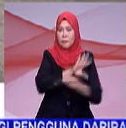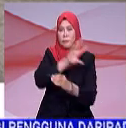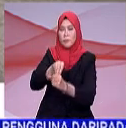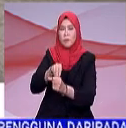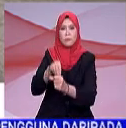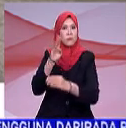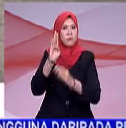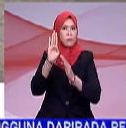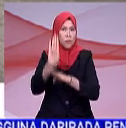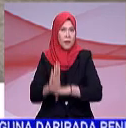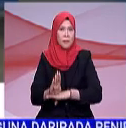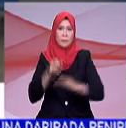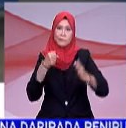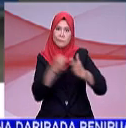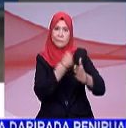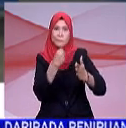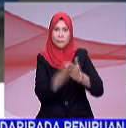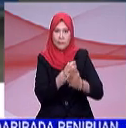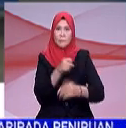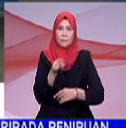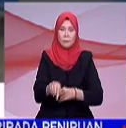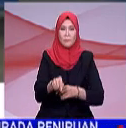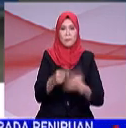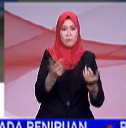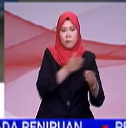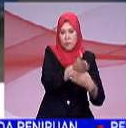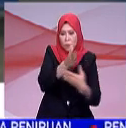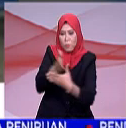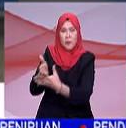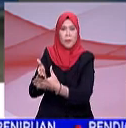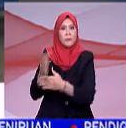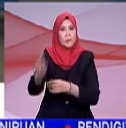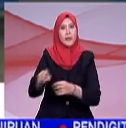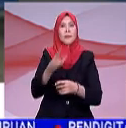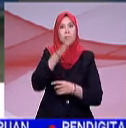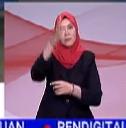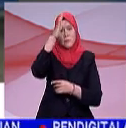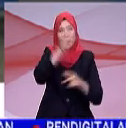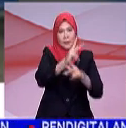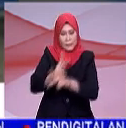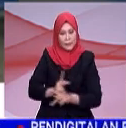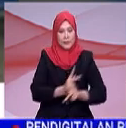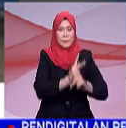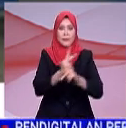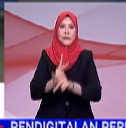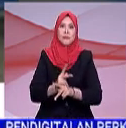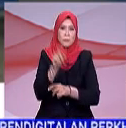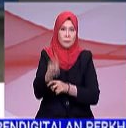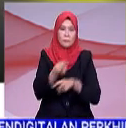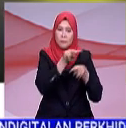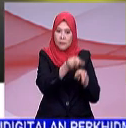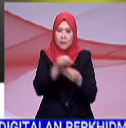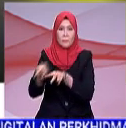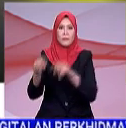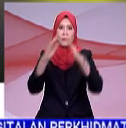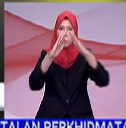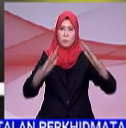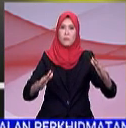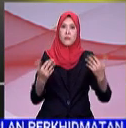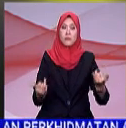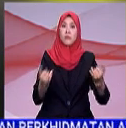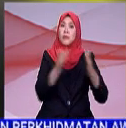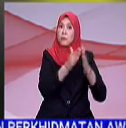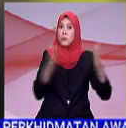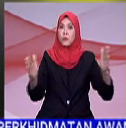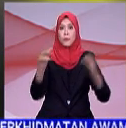dengan budaya samseng jalanan dan mengawasi pergerakan anak-anak supaya terus kekal di rumah bersesuaian dengan tempoh PKP. Orang